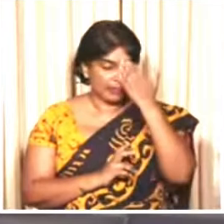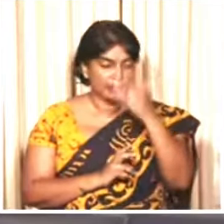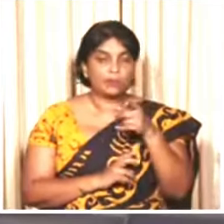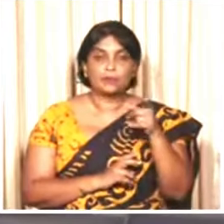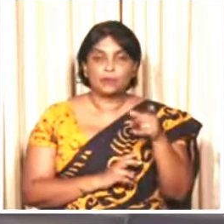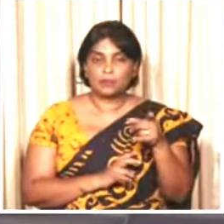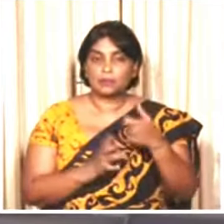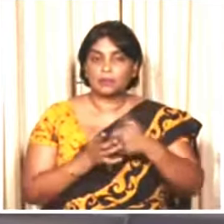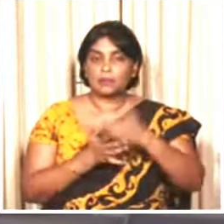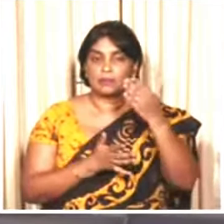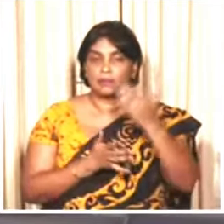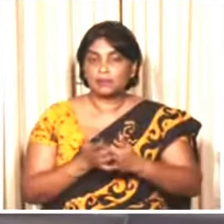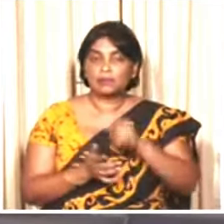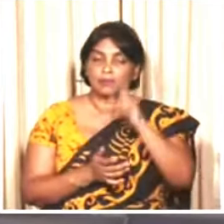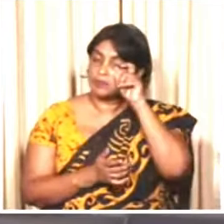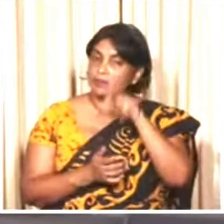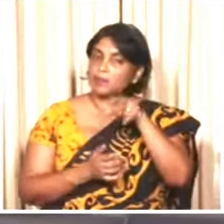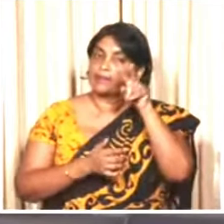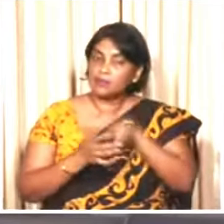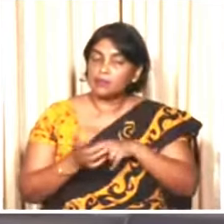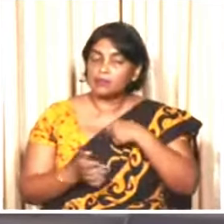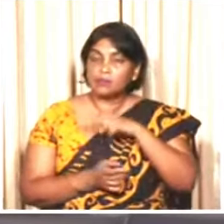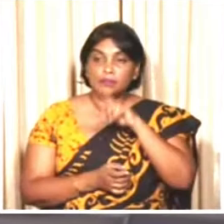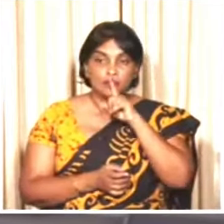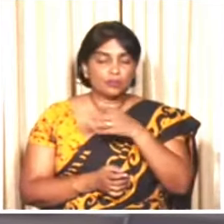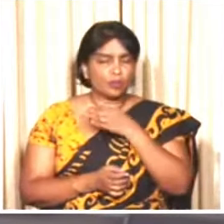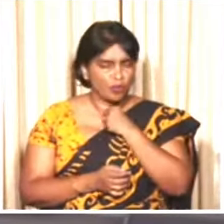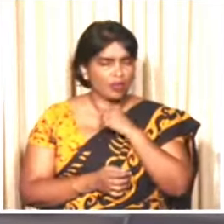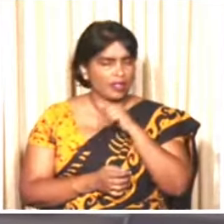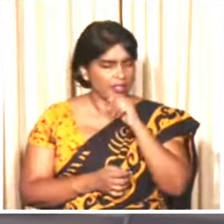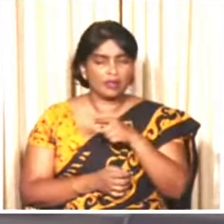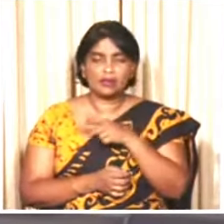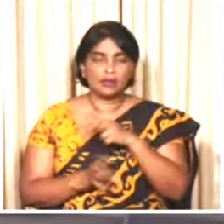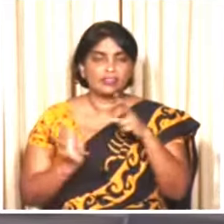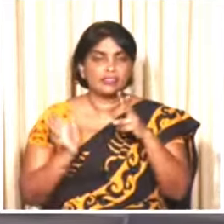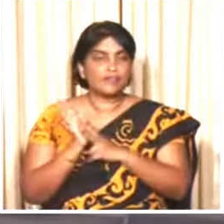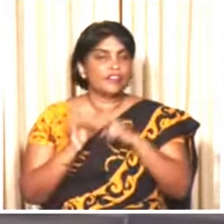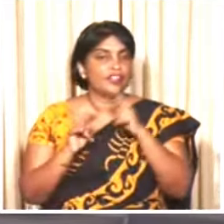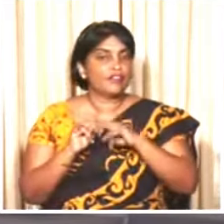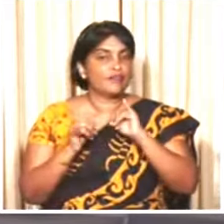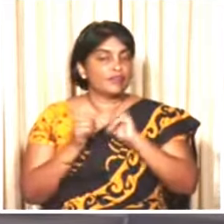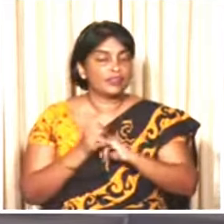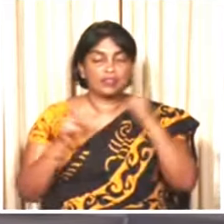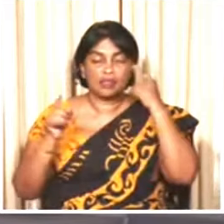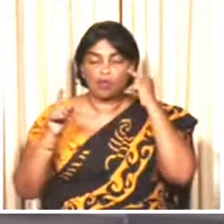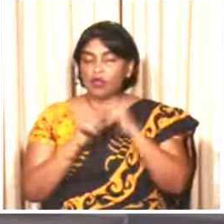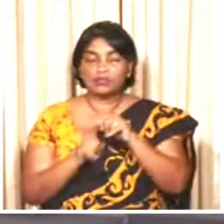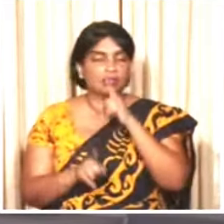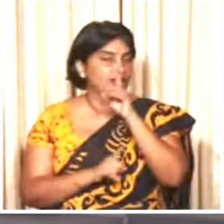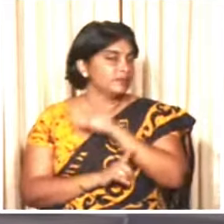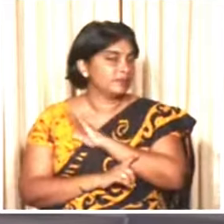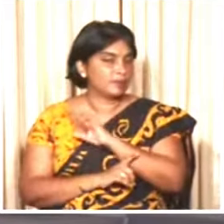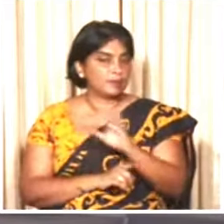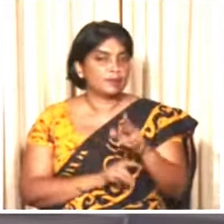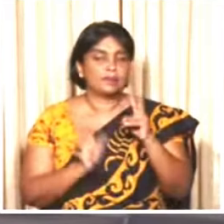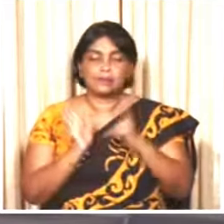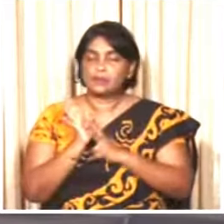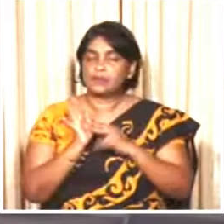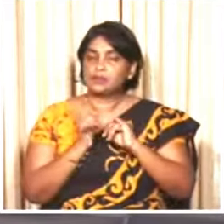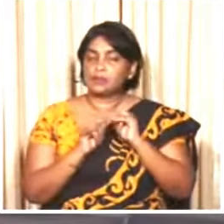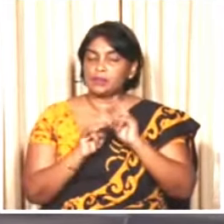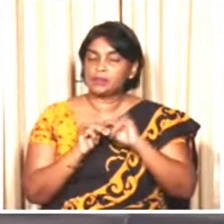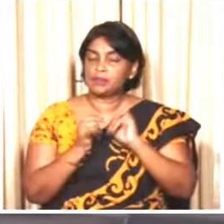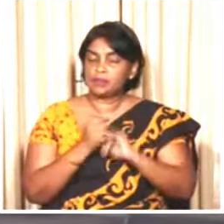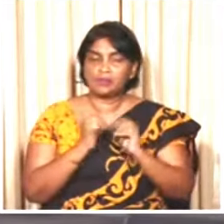එදා හැන්සඩ් එක අරගෙන බලන්න මං කියලා තියෙන එක. VFS එකක් ගැන කතා කෙරුවෙත් නෑ. VFS